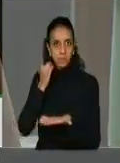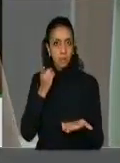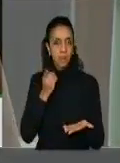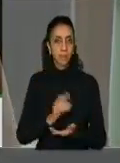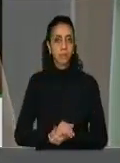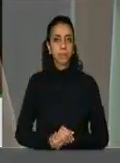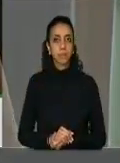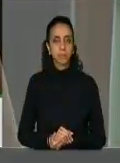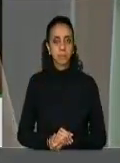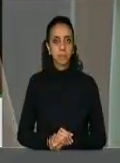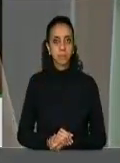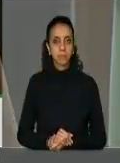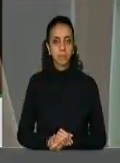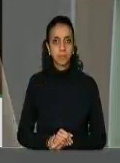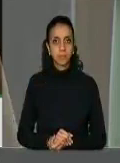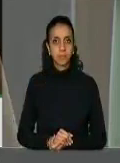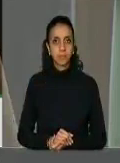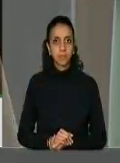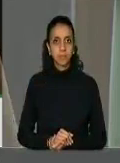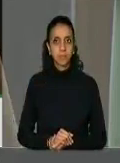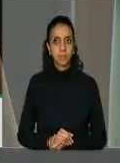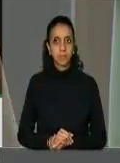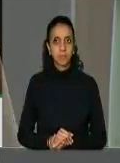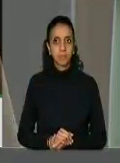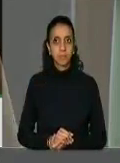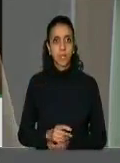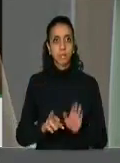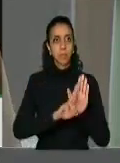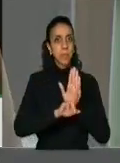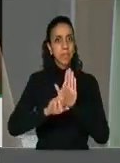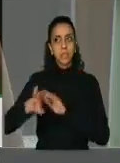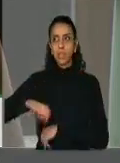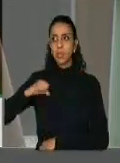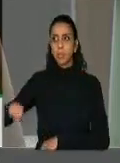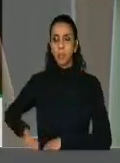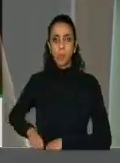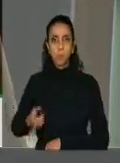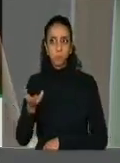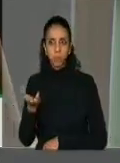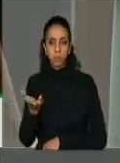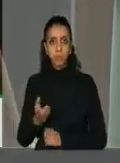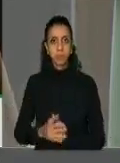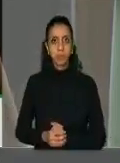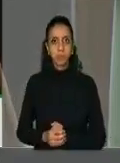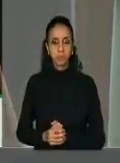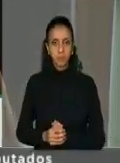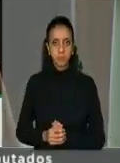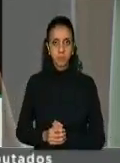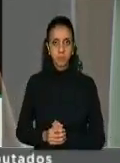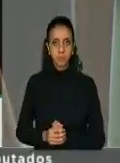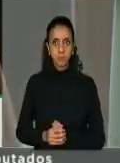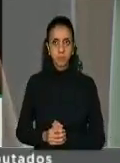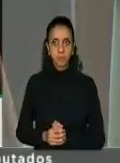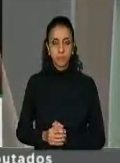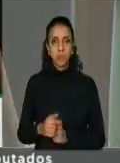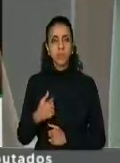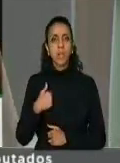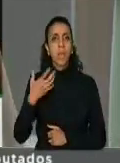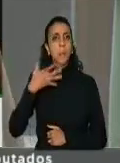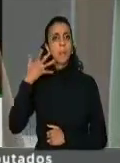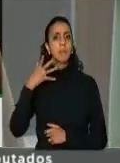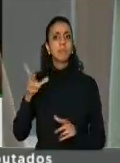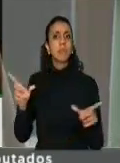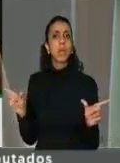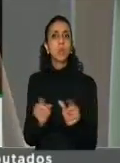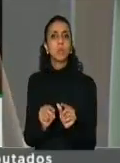deputados, aos representantes do corpo diplomático. E gostaria de resumir a minha